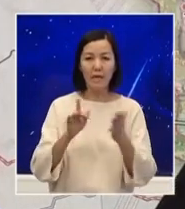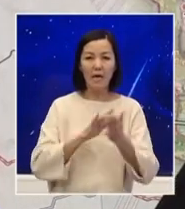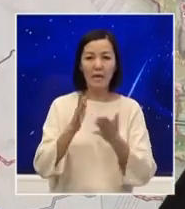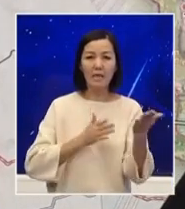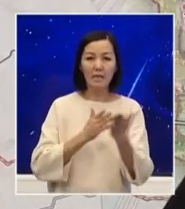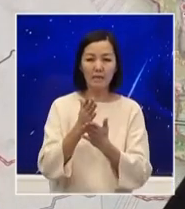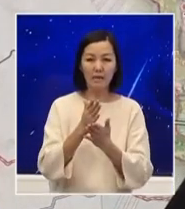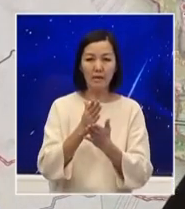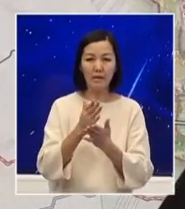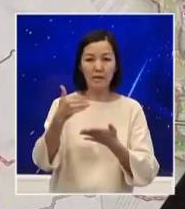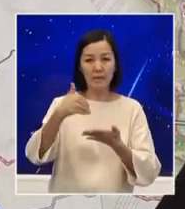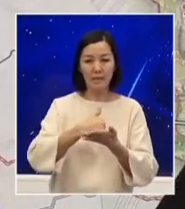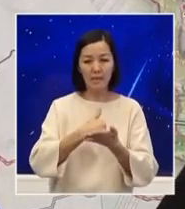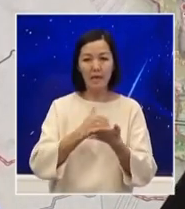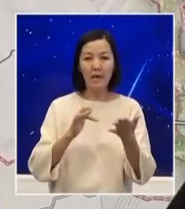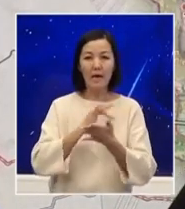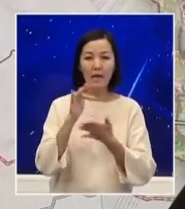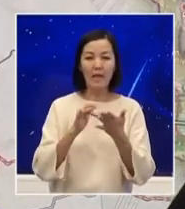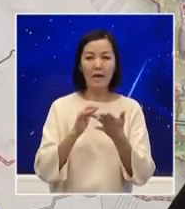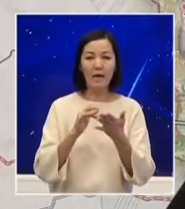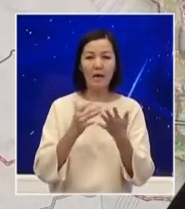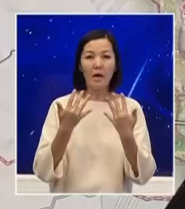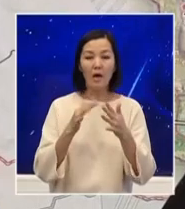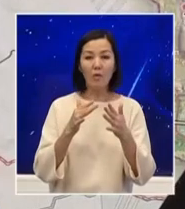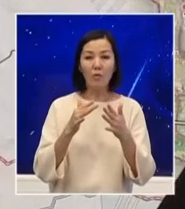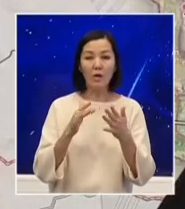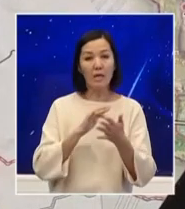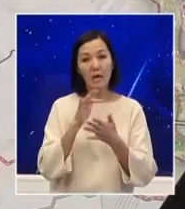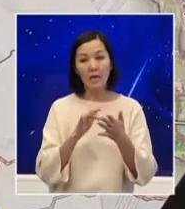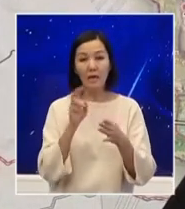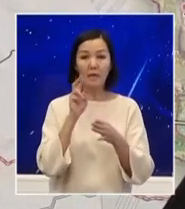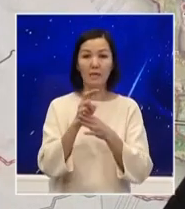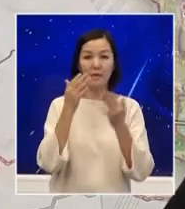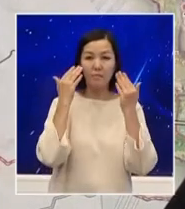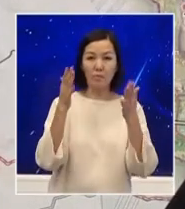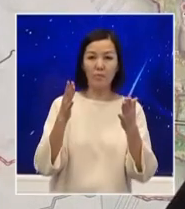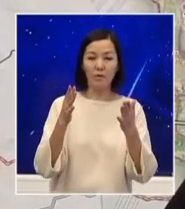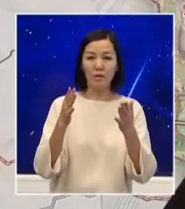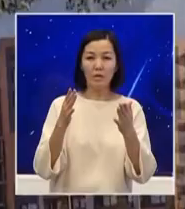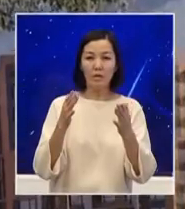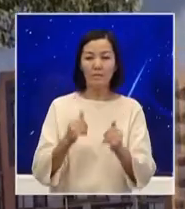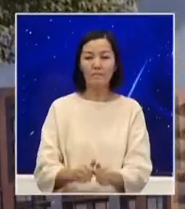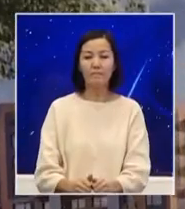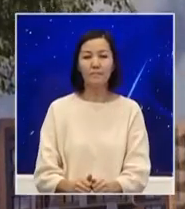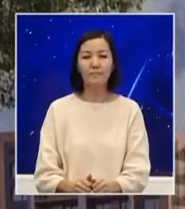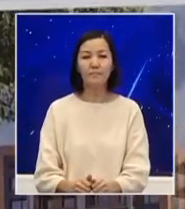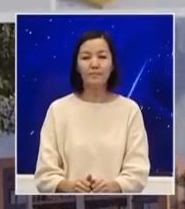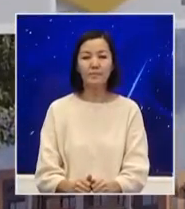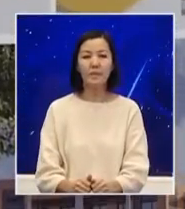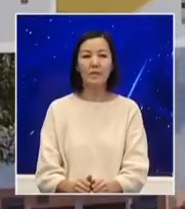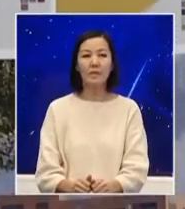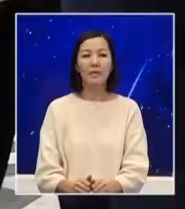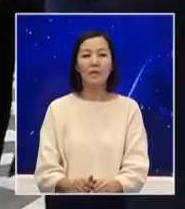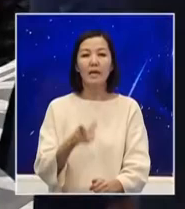кірген адам, сырттан кірген адам қалаға ма, жоқ ауылға ма кірген екен ерекшелік болмау керек. Ал бұл